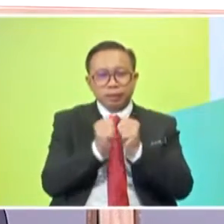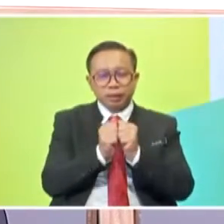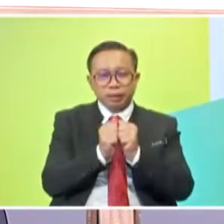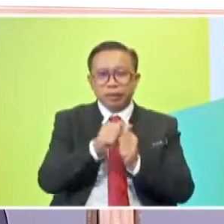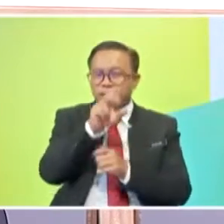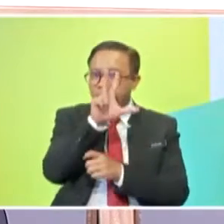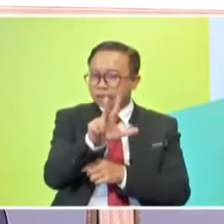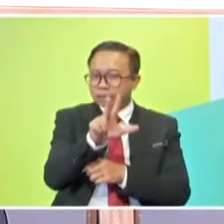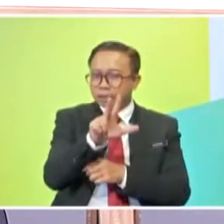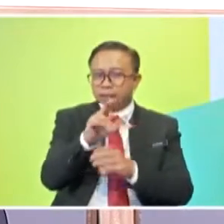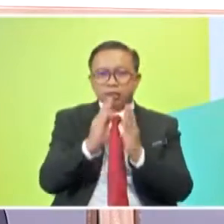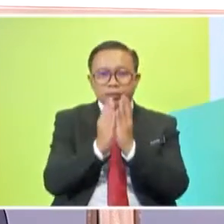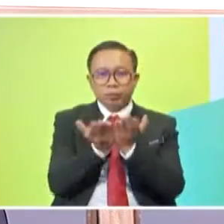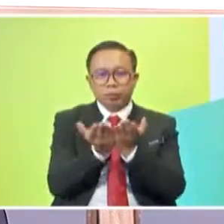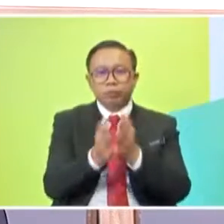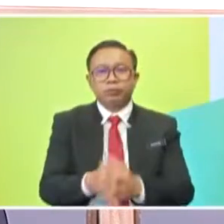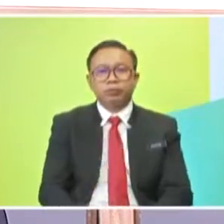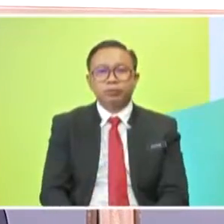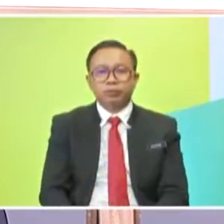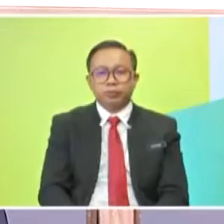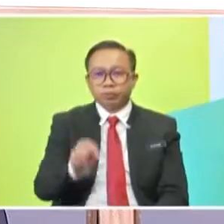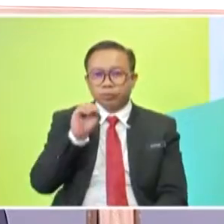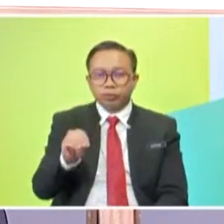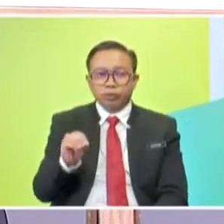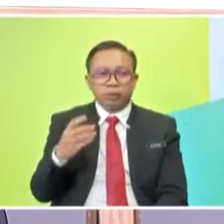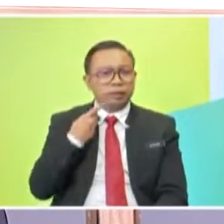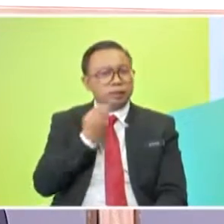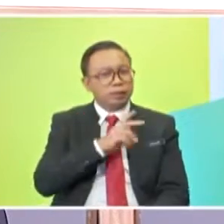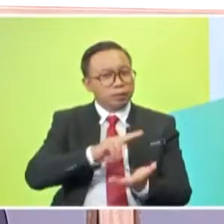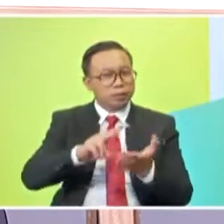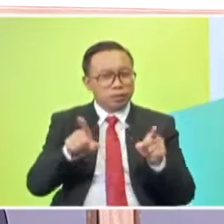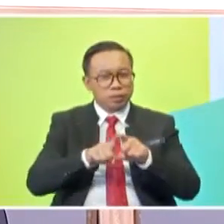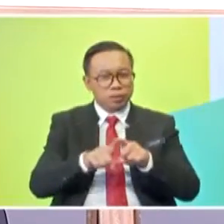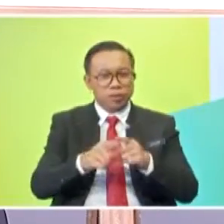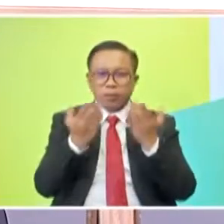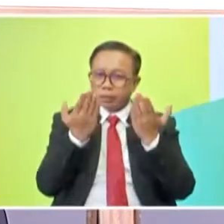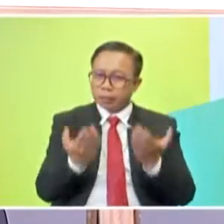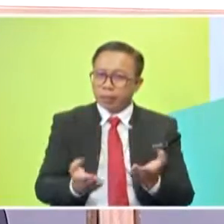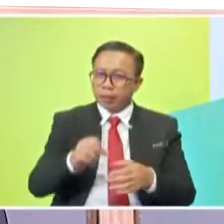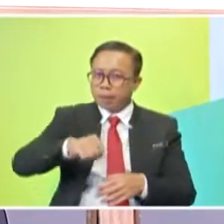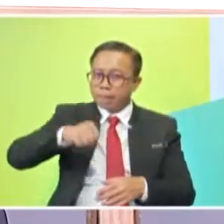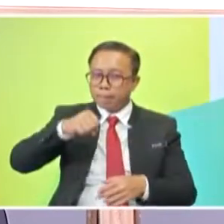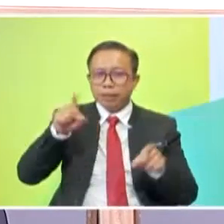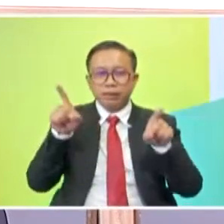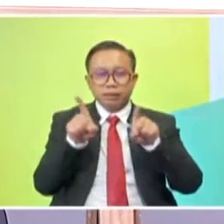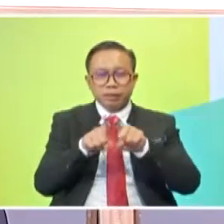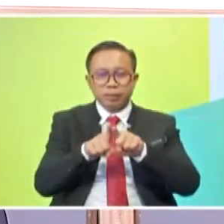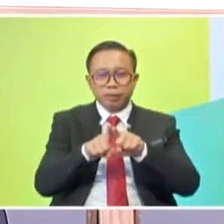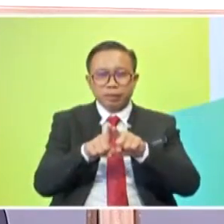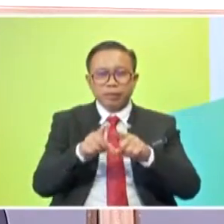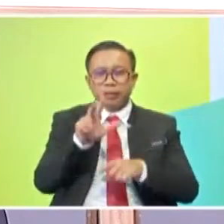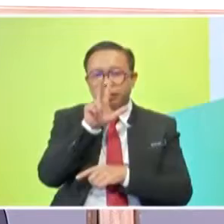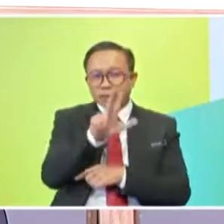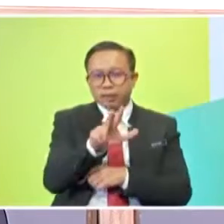dengan tiga buku kita sama-sama berat bekas samaan